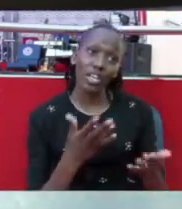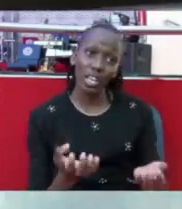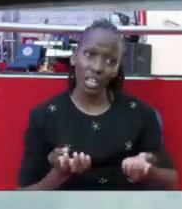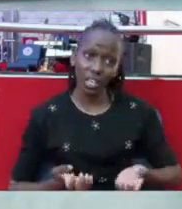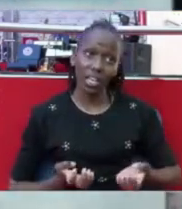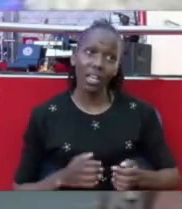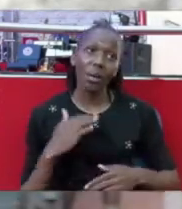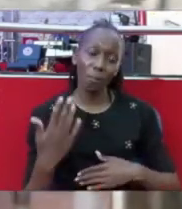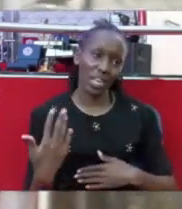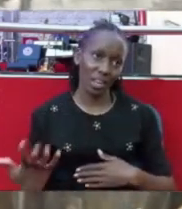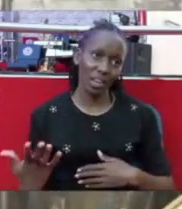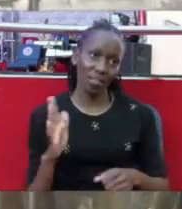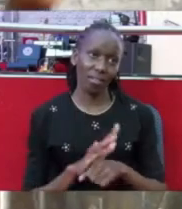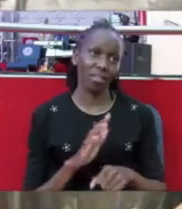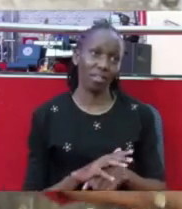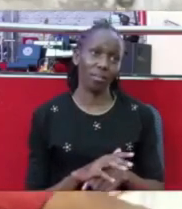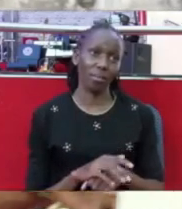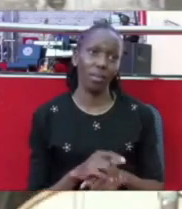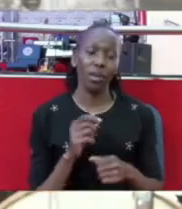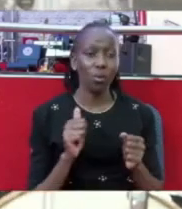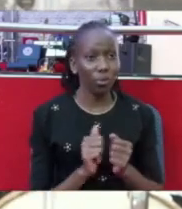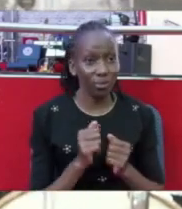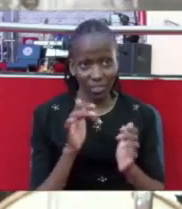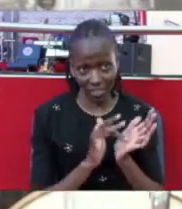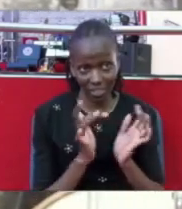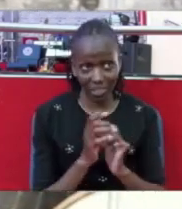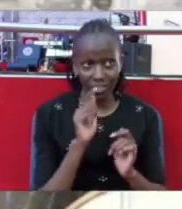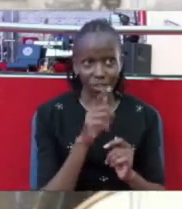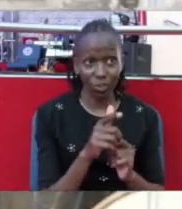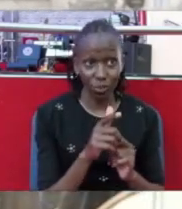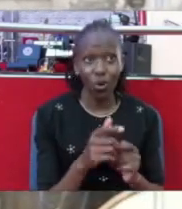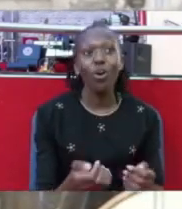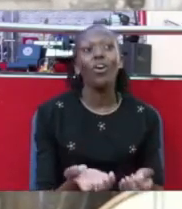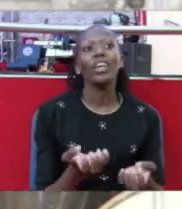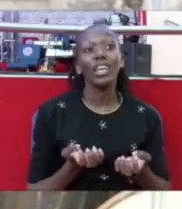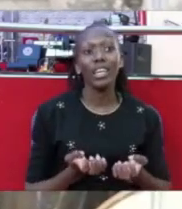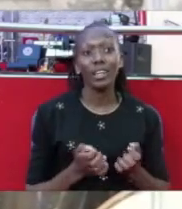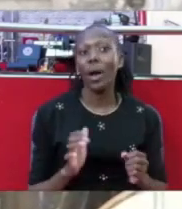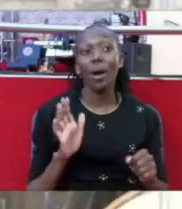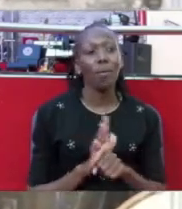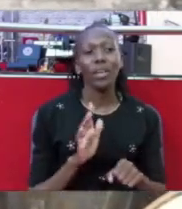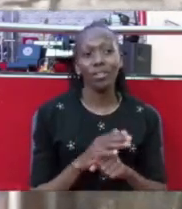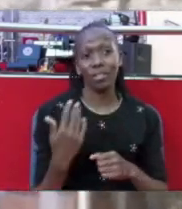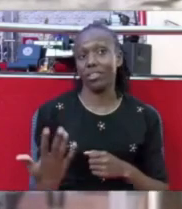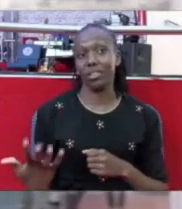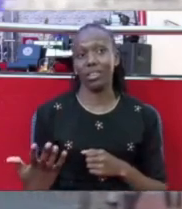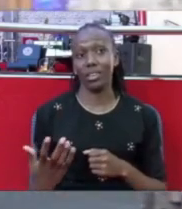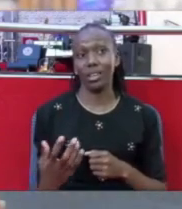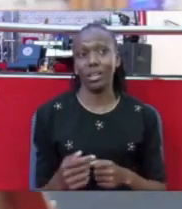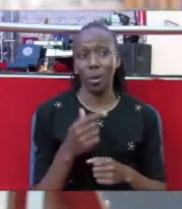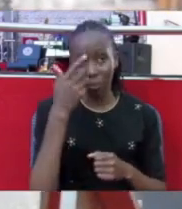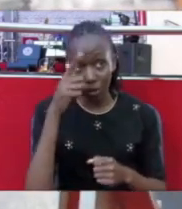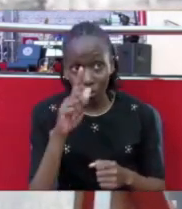mengi zaidi. With Jesus you need a lot more. Ukiwa na Yesu unahitaji mengi zaidi. Because with Jesus alone, kwa sababu ukiwa